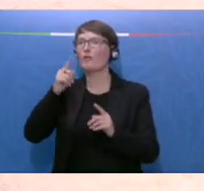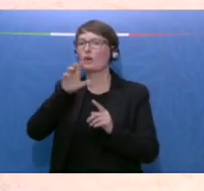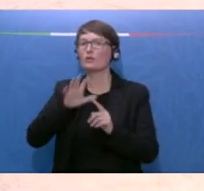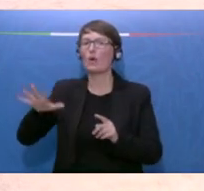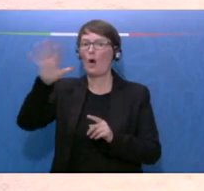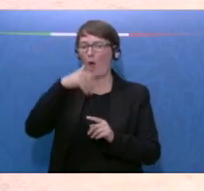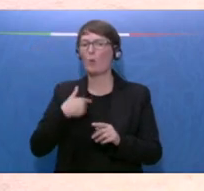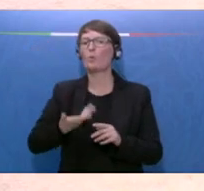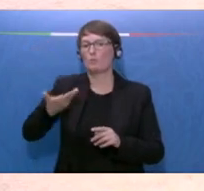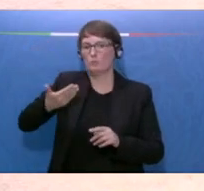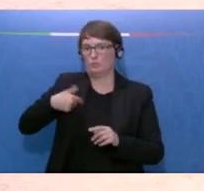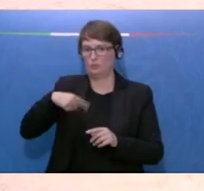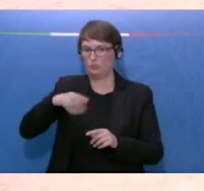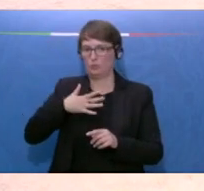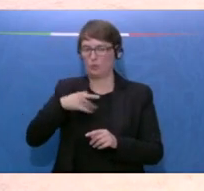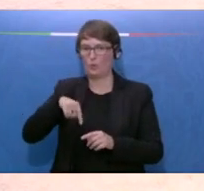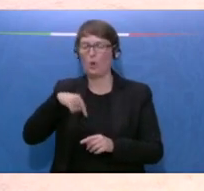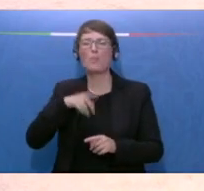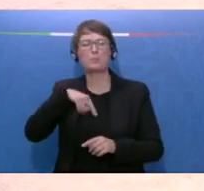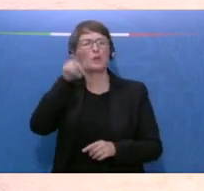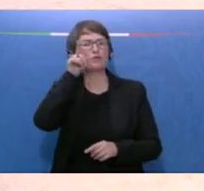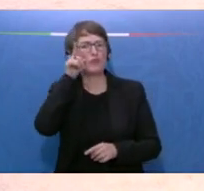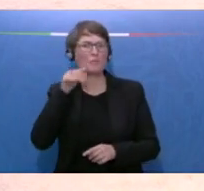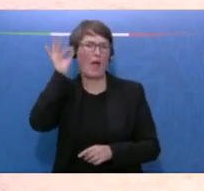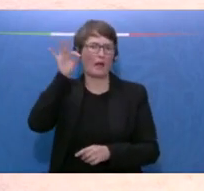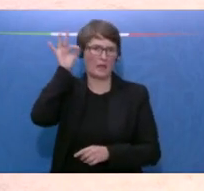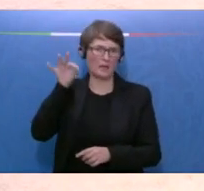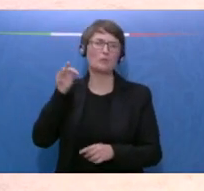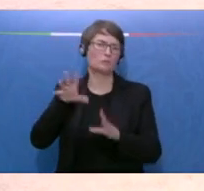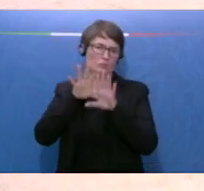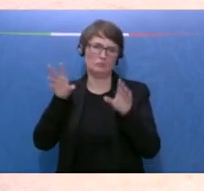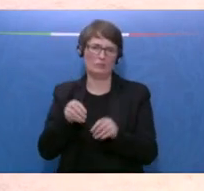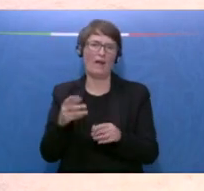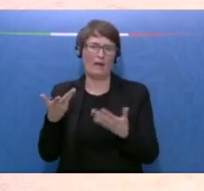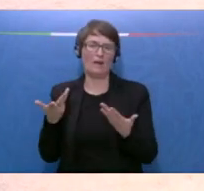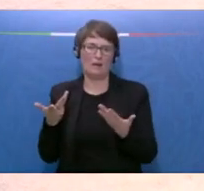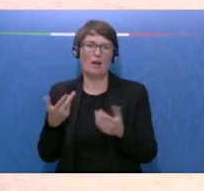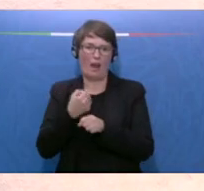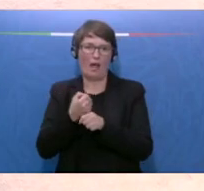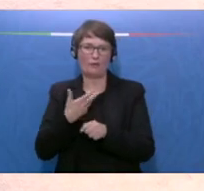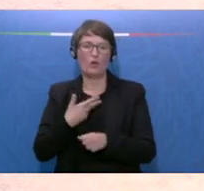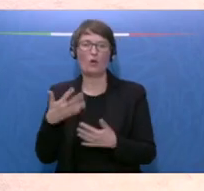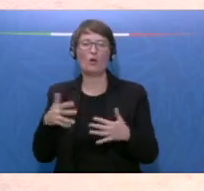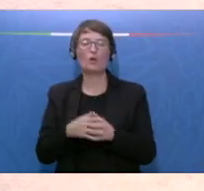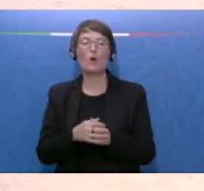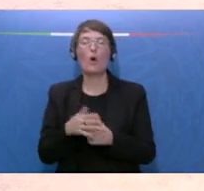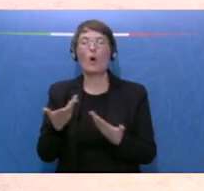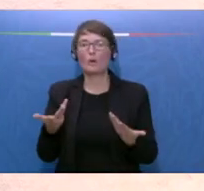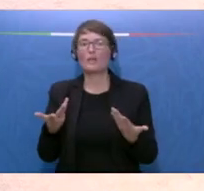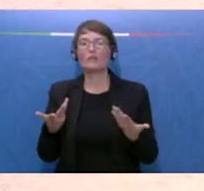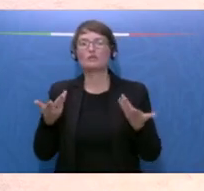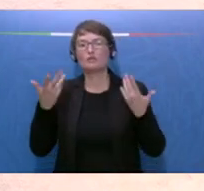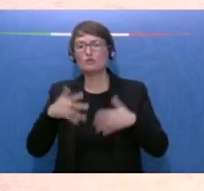la germania ha fatto molto il regno unito naturalmente quindi l'opera è l'opera che è stata fatta e